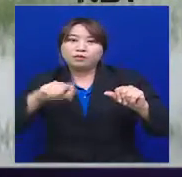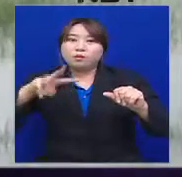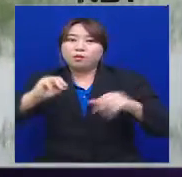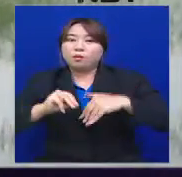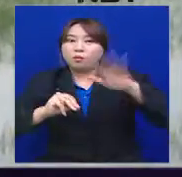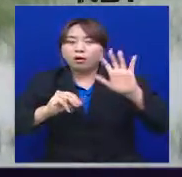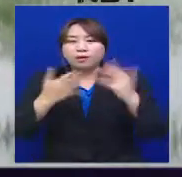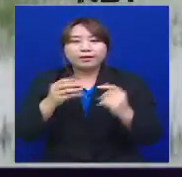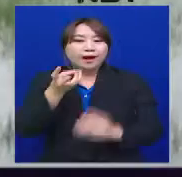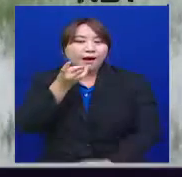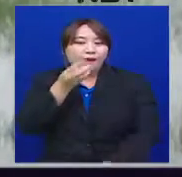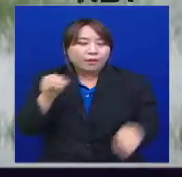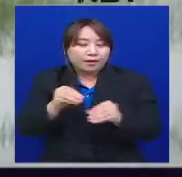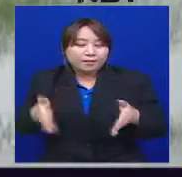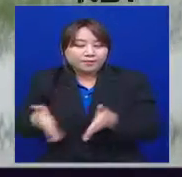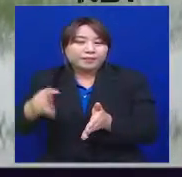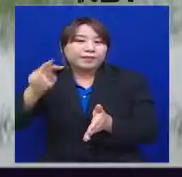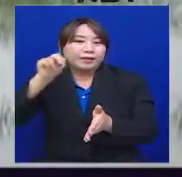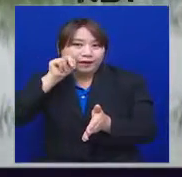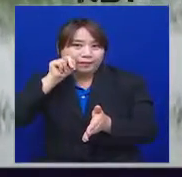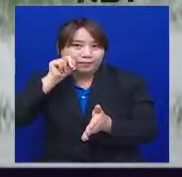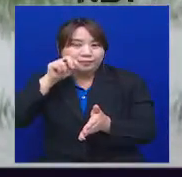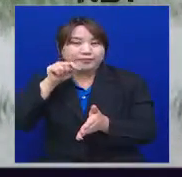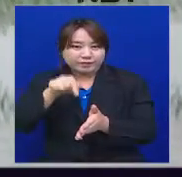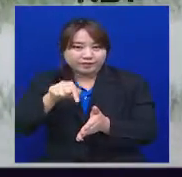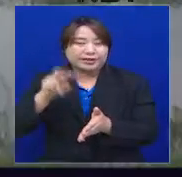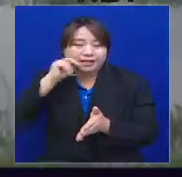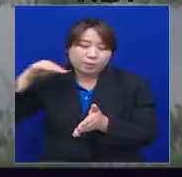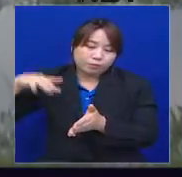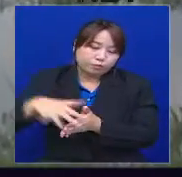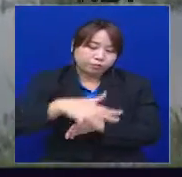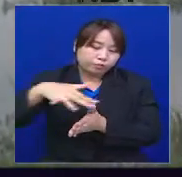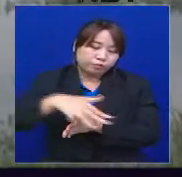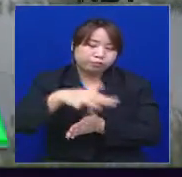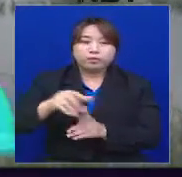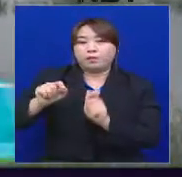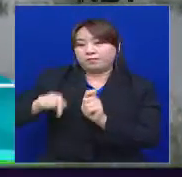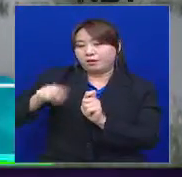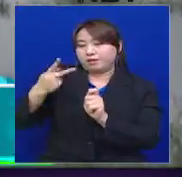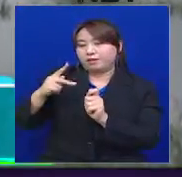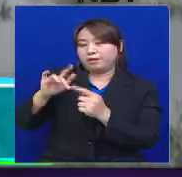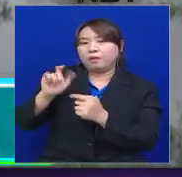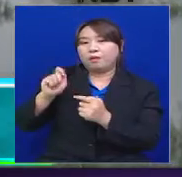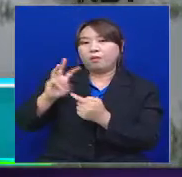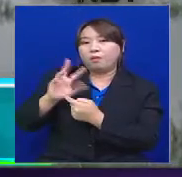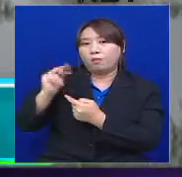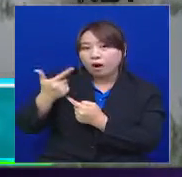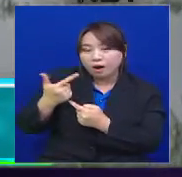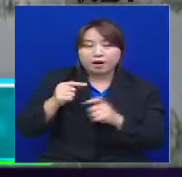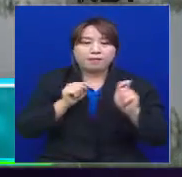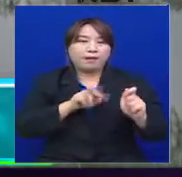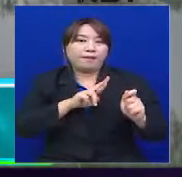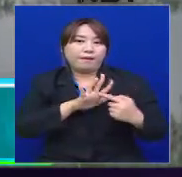เฉพาะนาข้าวที่อยู่ตามแนวลุ่มน้ำลำห้วยพระบางซึ่งเป็นพื้นที่รับน้ำที่ไหลมาจากอำเภอค้อวังรวมทั้งอำเภอราศี